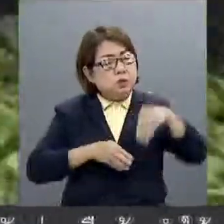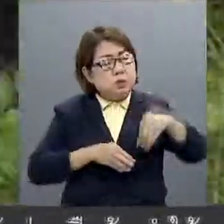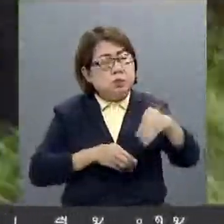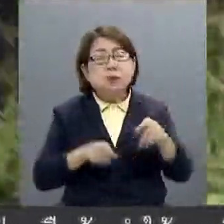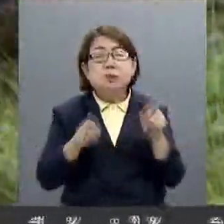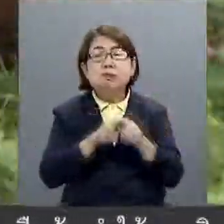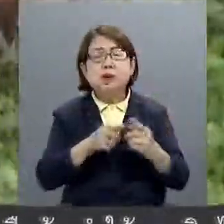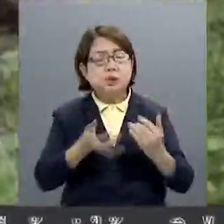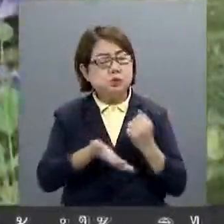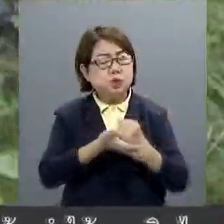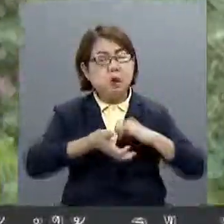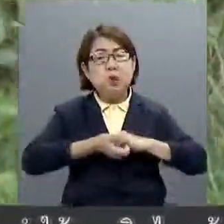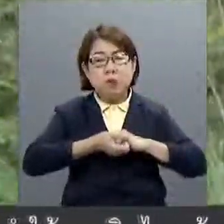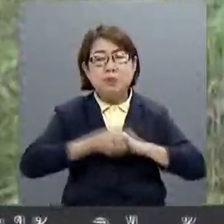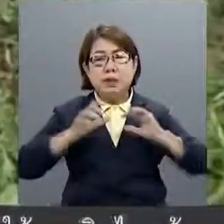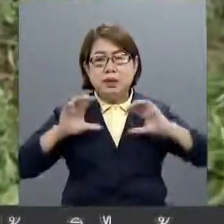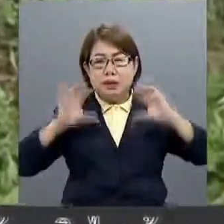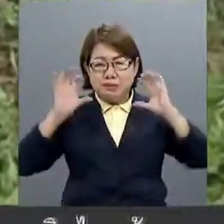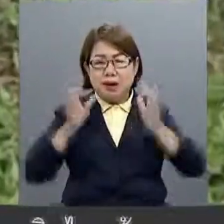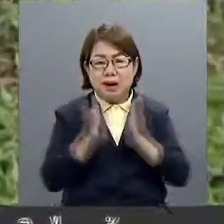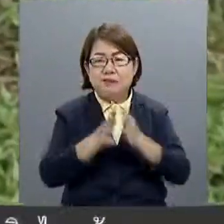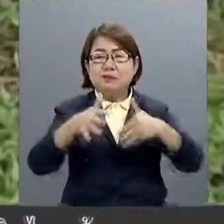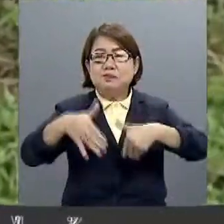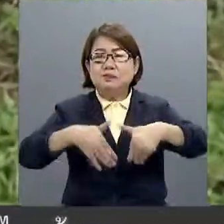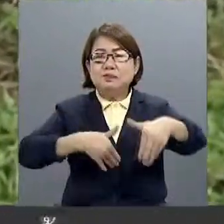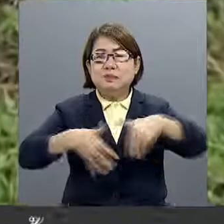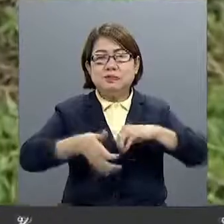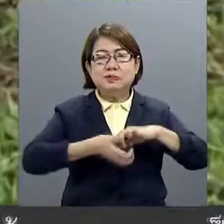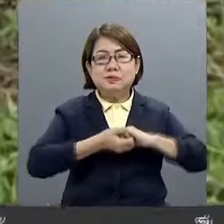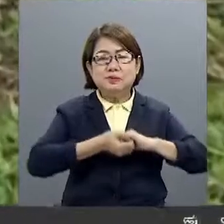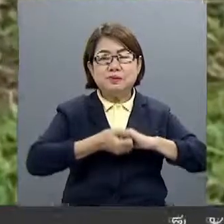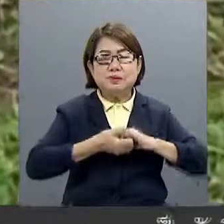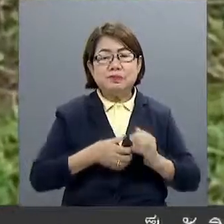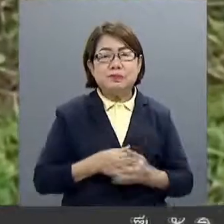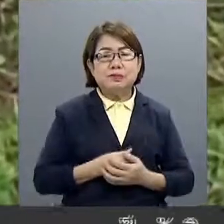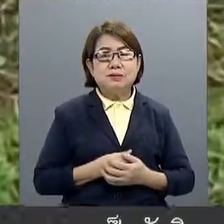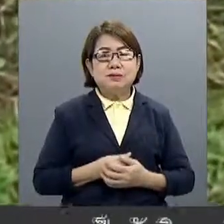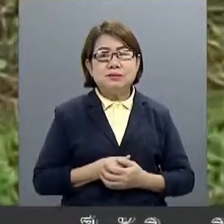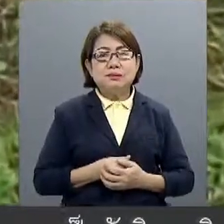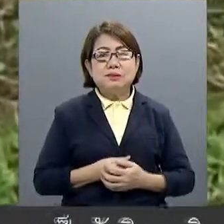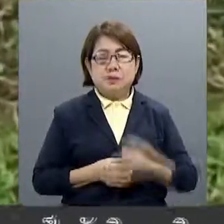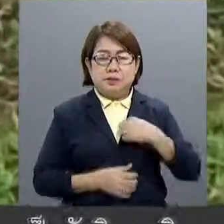ฐแล้วก็ภาคประชาชนแล้วก็คาดว่า